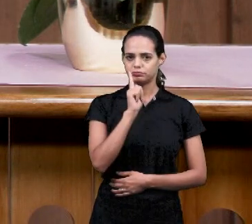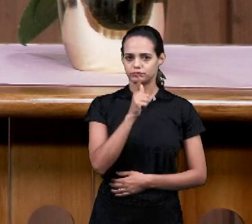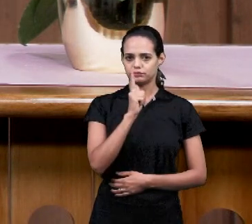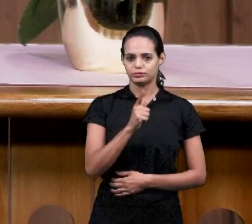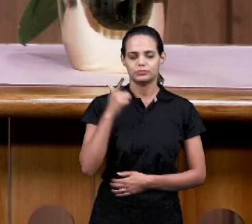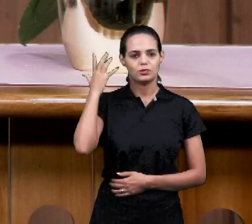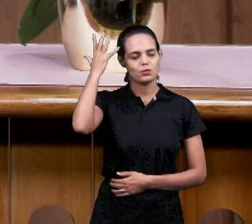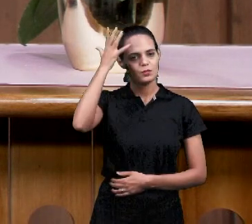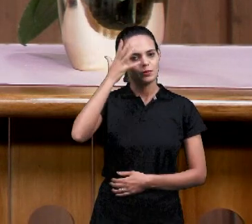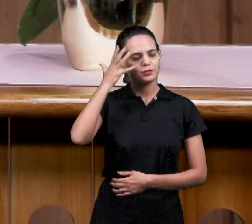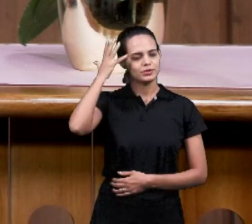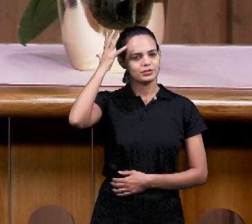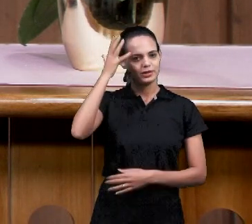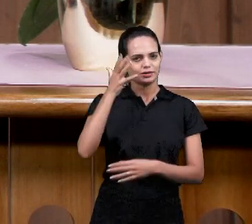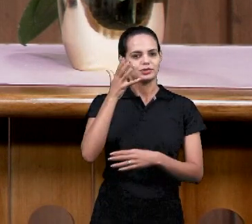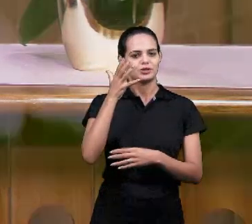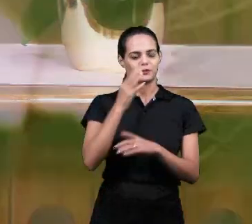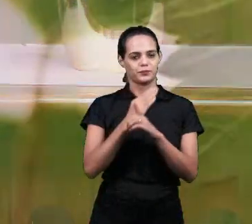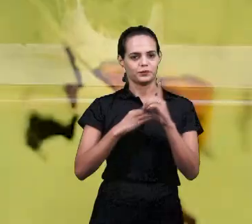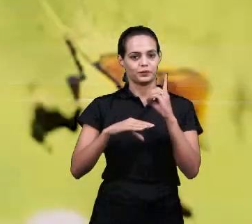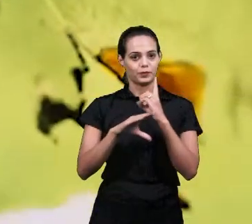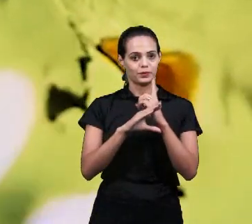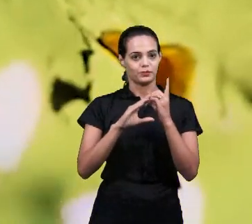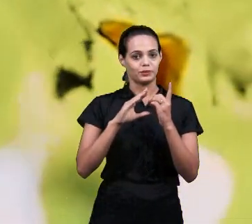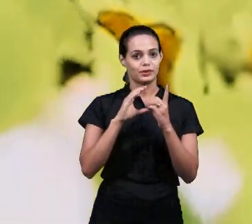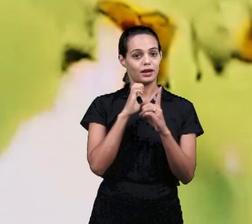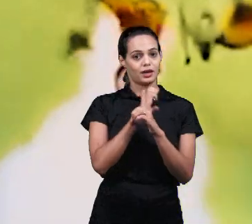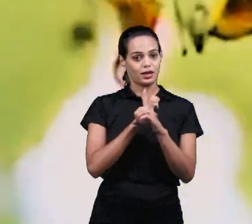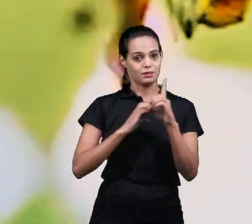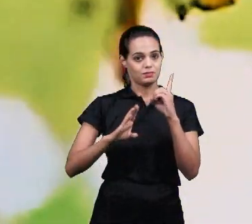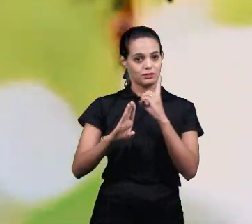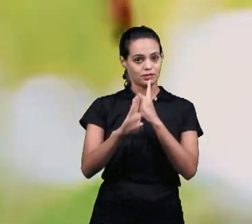apportera une parole pour nous dans cette école biblique dominicale.